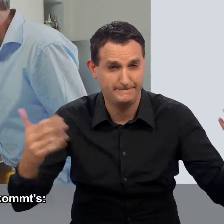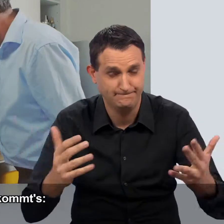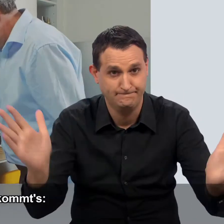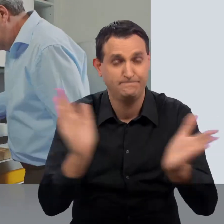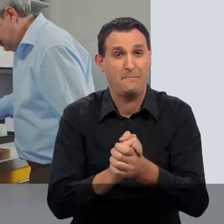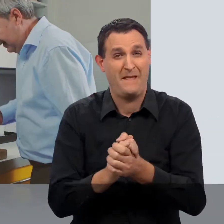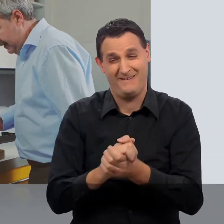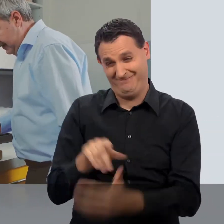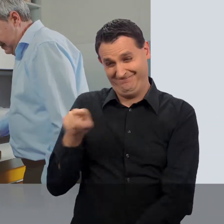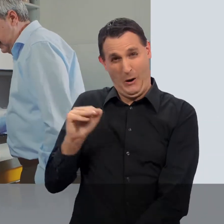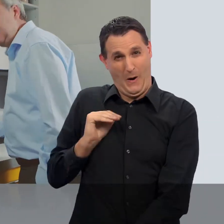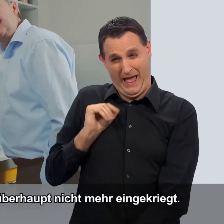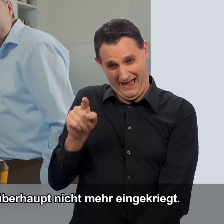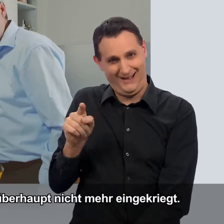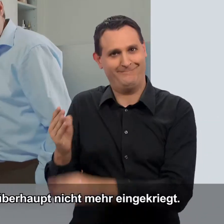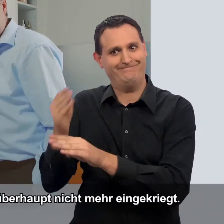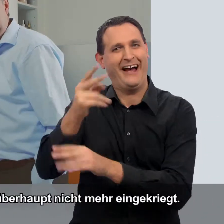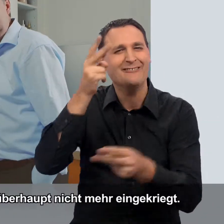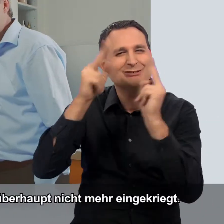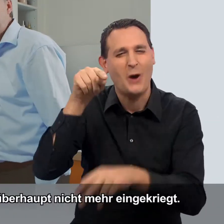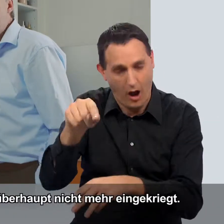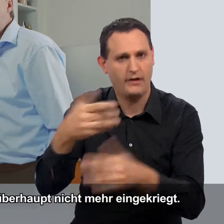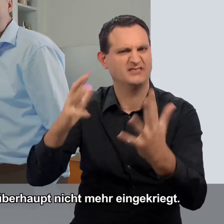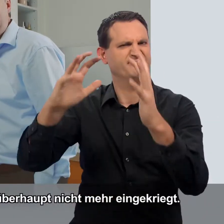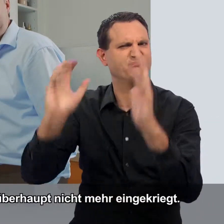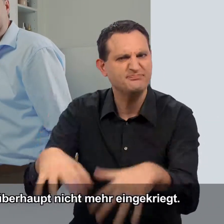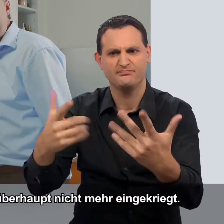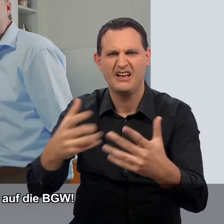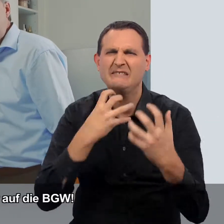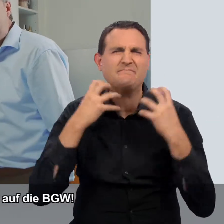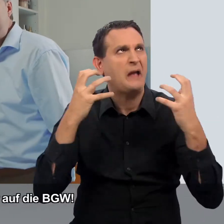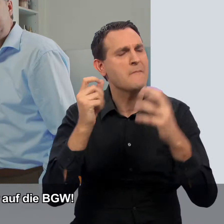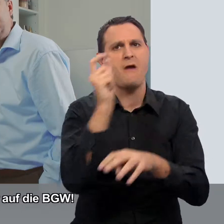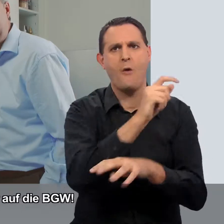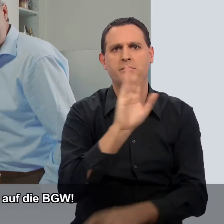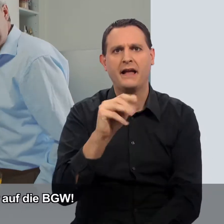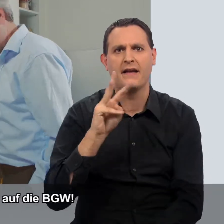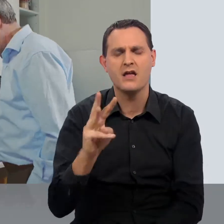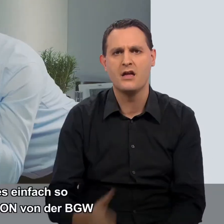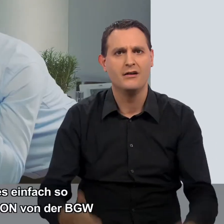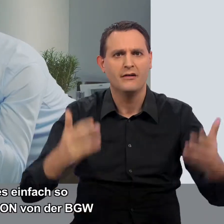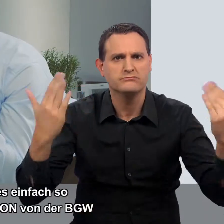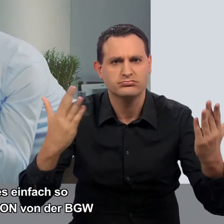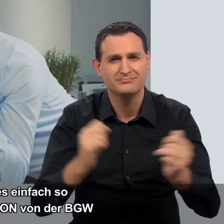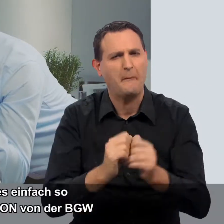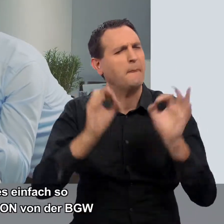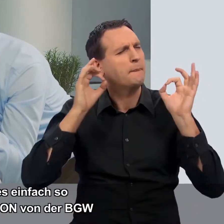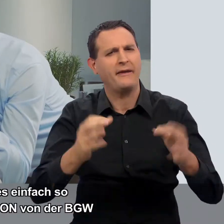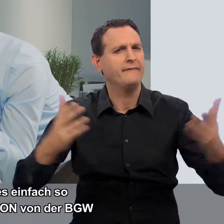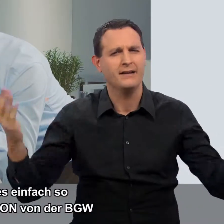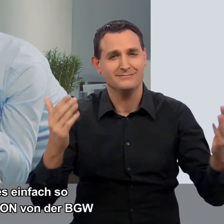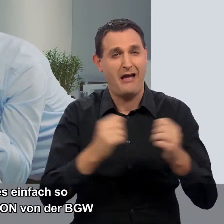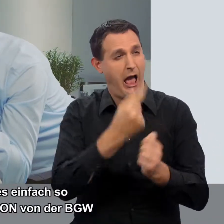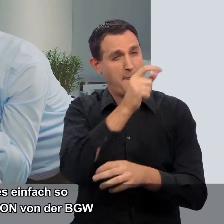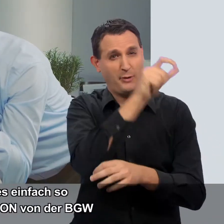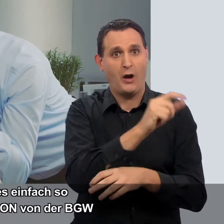und jetzt kommt's. Der Friseur meines Kollegen hat sich überhaupt nicht mehr eingekriegt. So'n Hals hatte der auf die BGW. Da wäre eines Tages